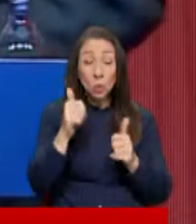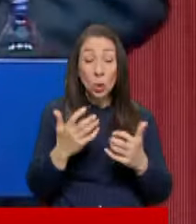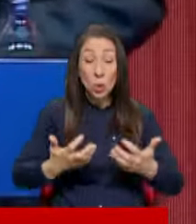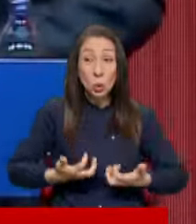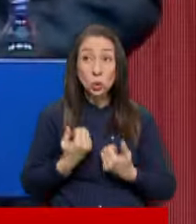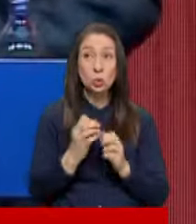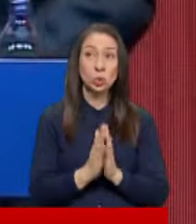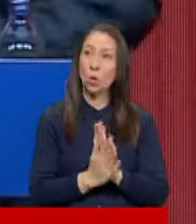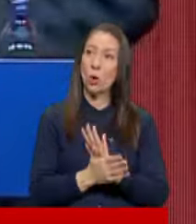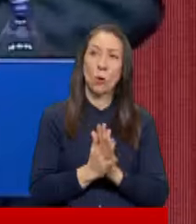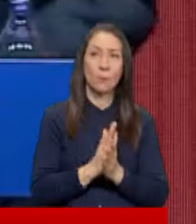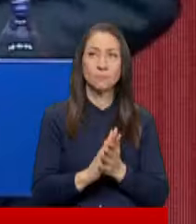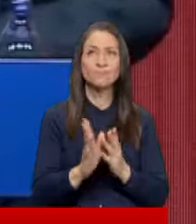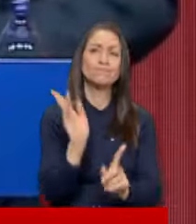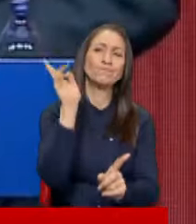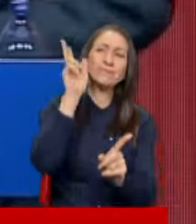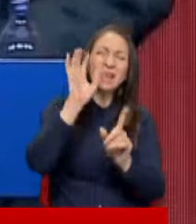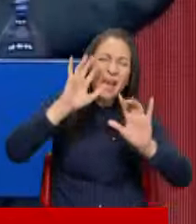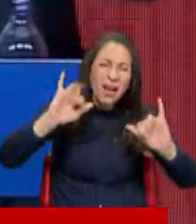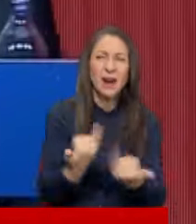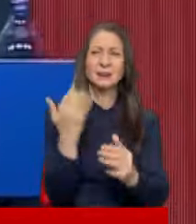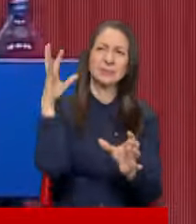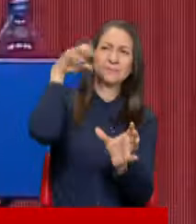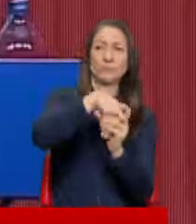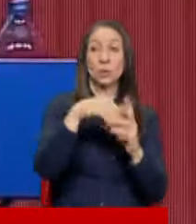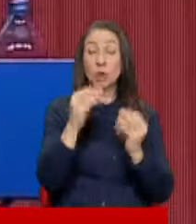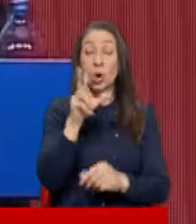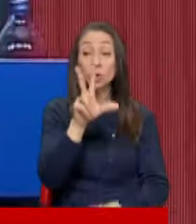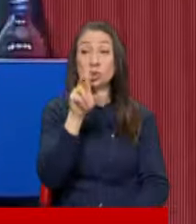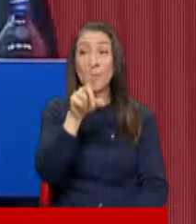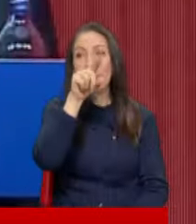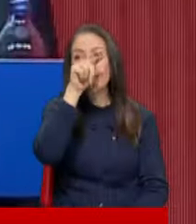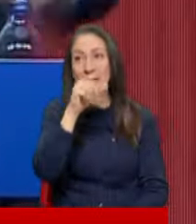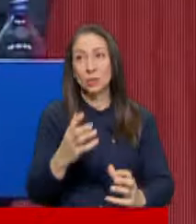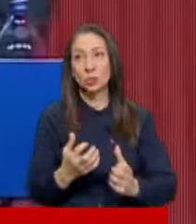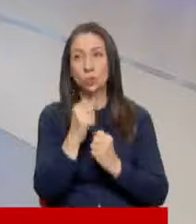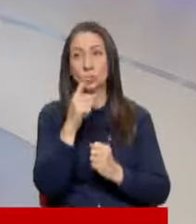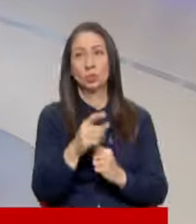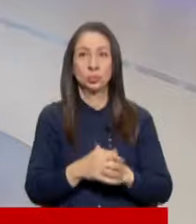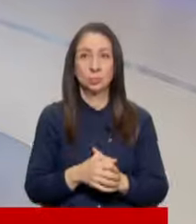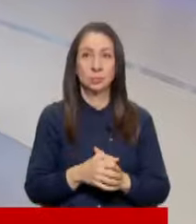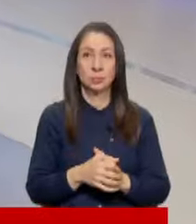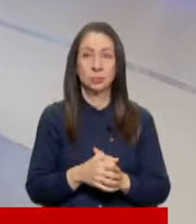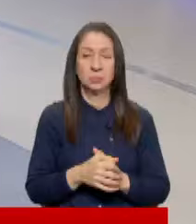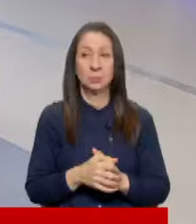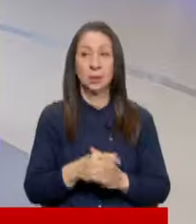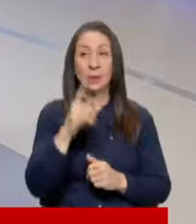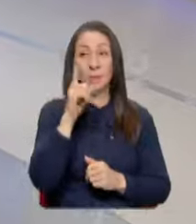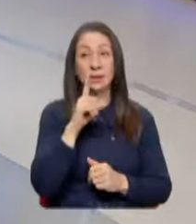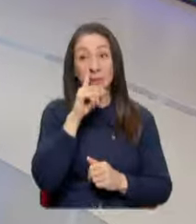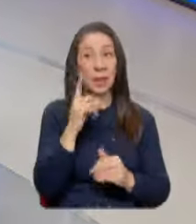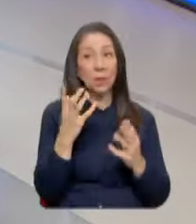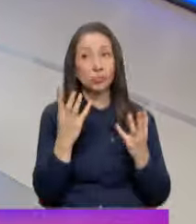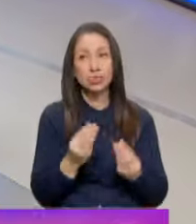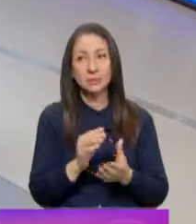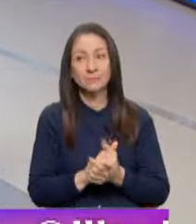kurtuluşun yok sırtına binecekler bundan 31 Mart günü kurtulabilirsin 1 Nisan Günü